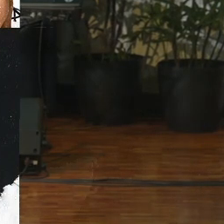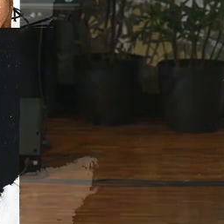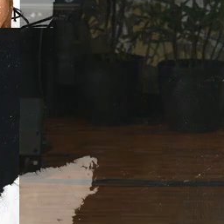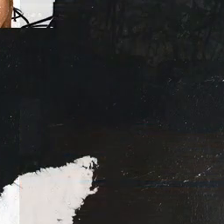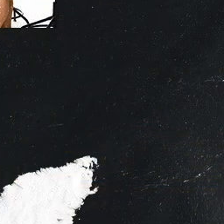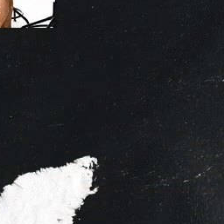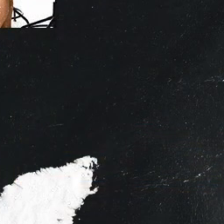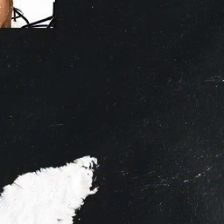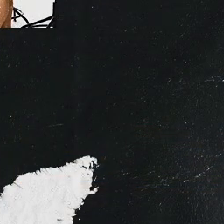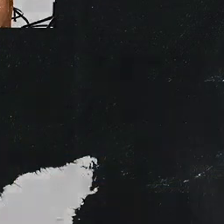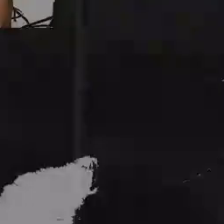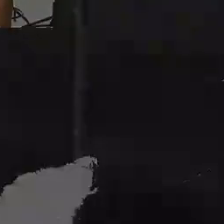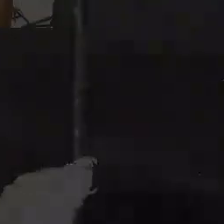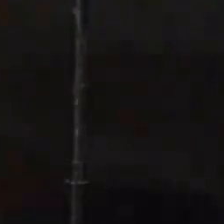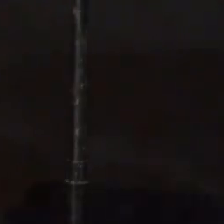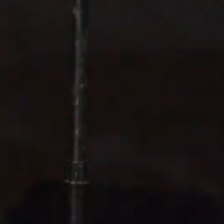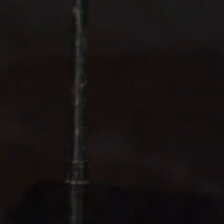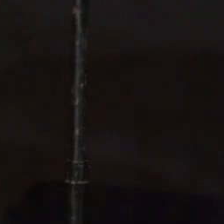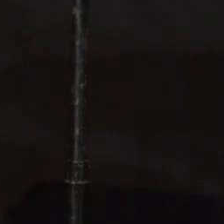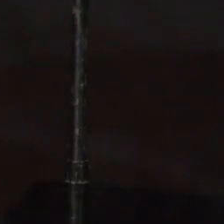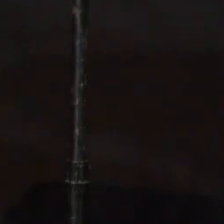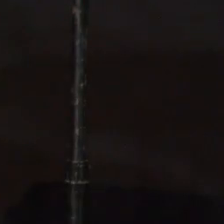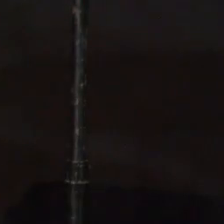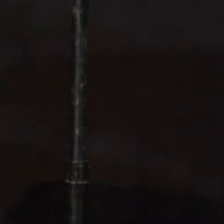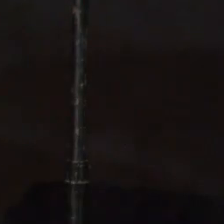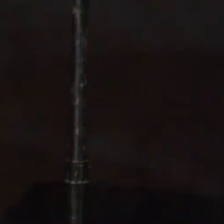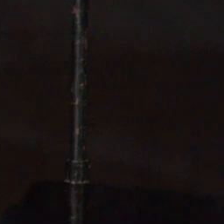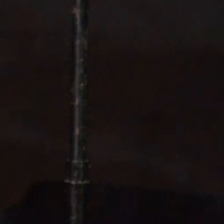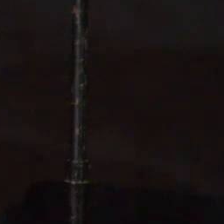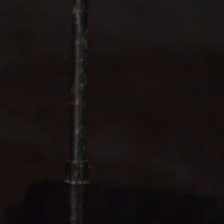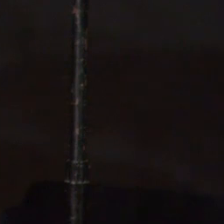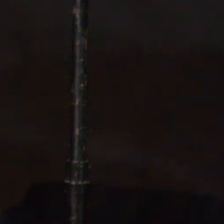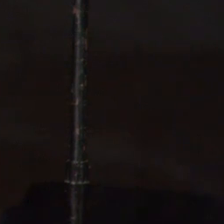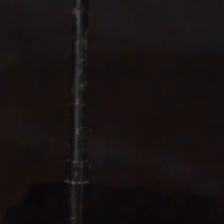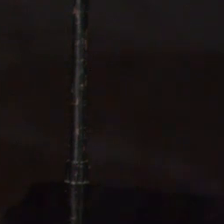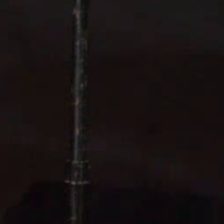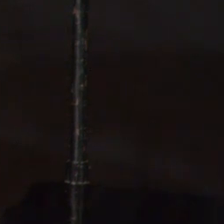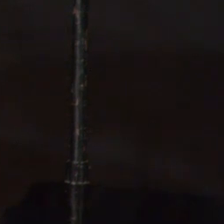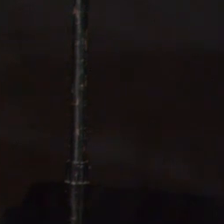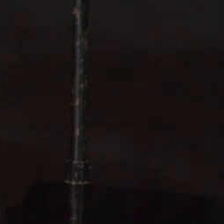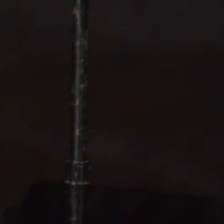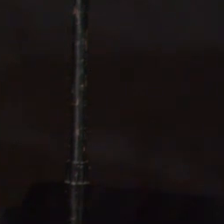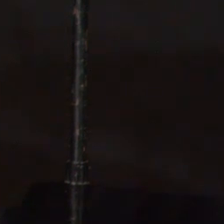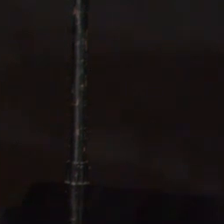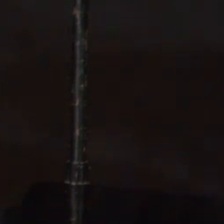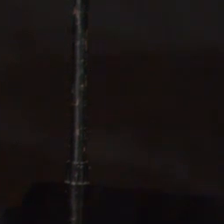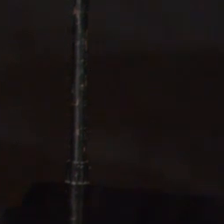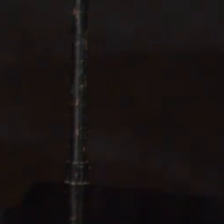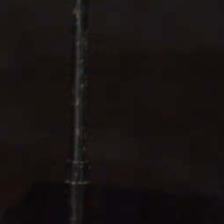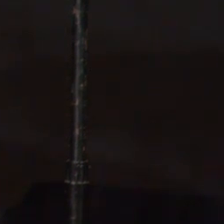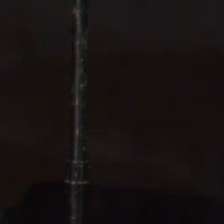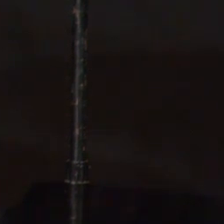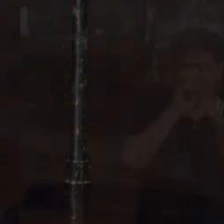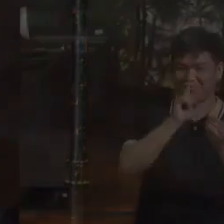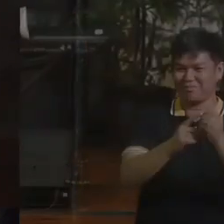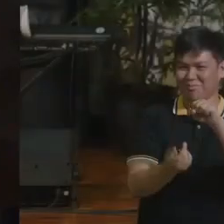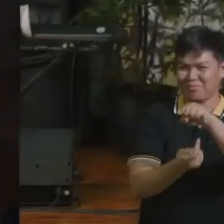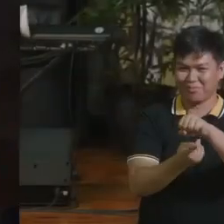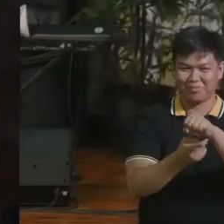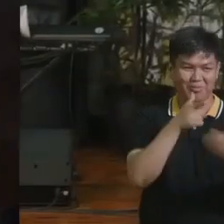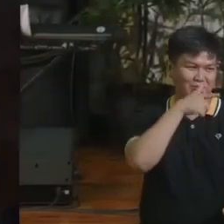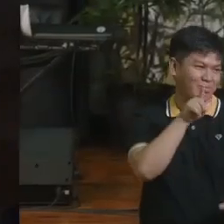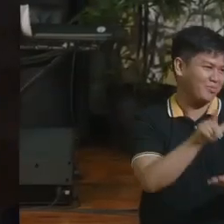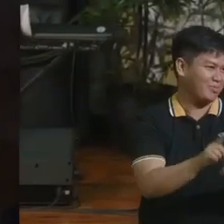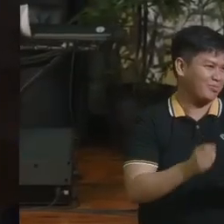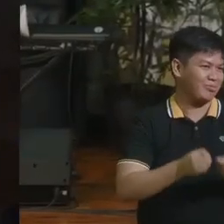Tayo po ay nagpapatuloy sa ating sermon series sa sulat ni Pablo sa mga